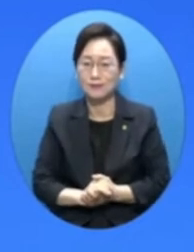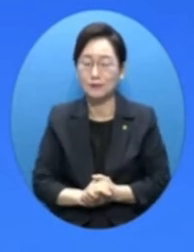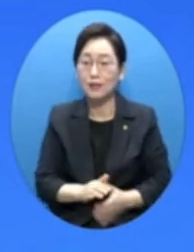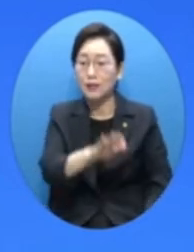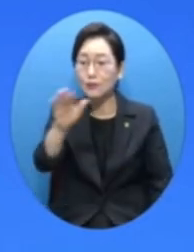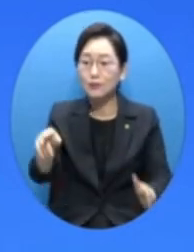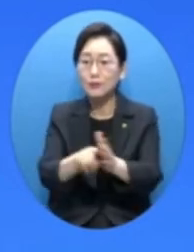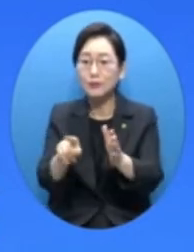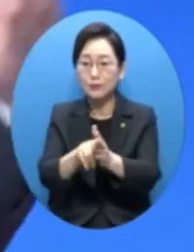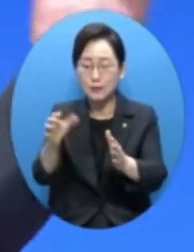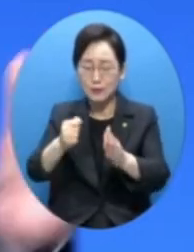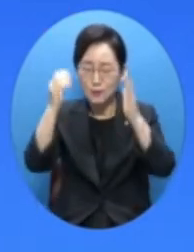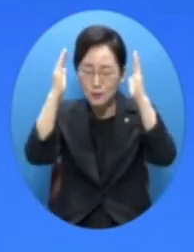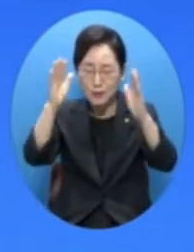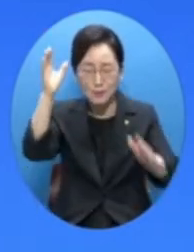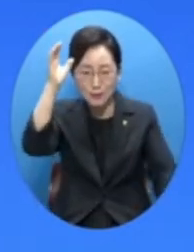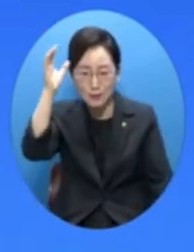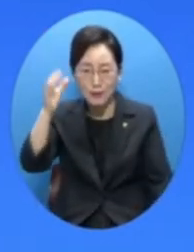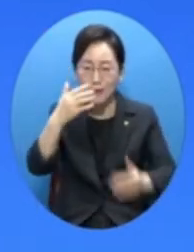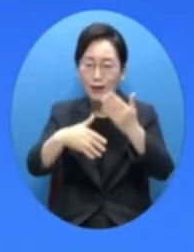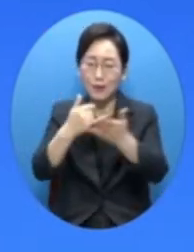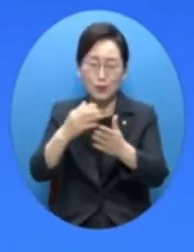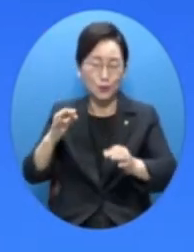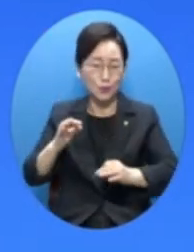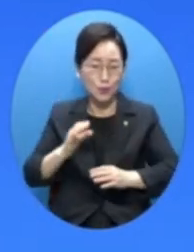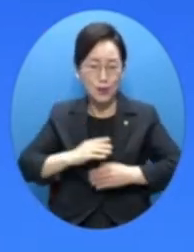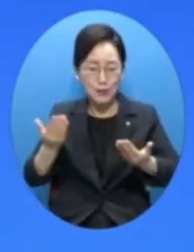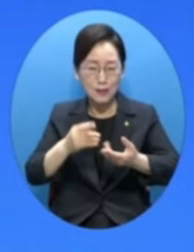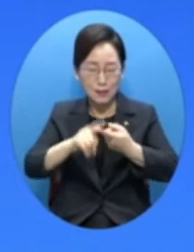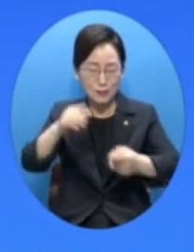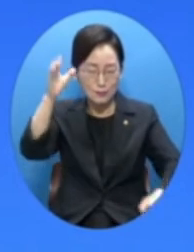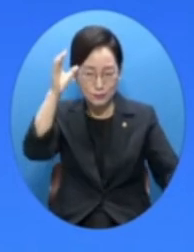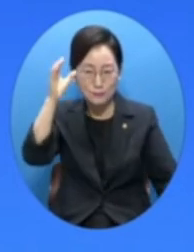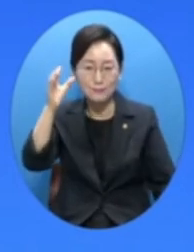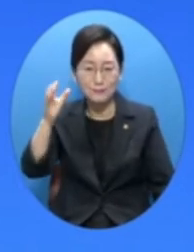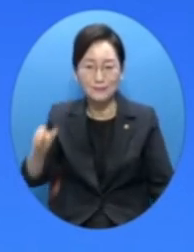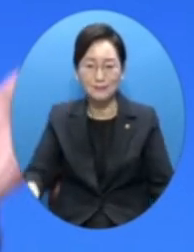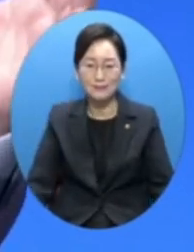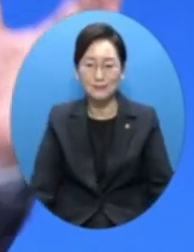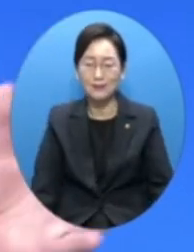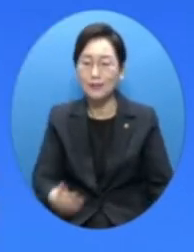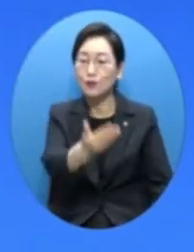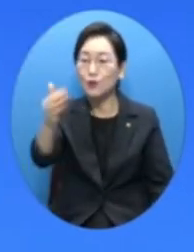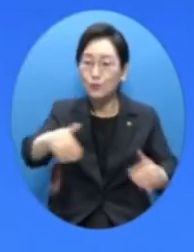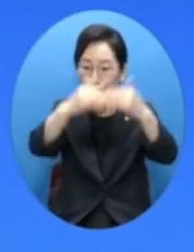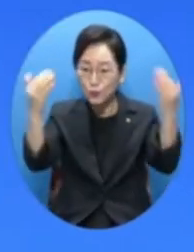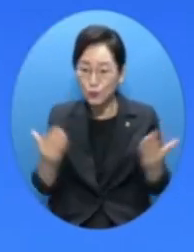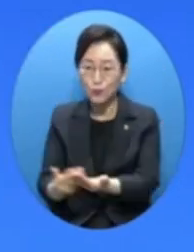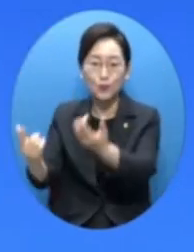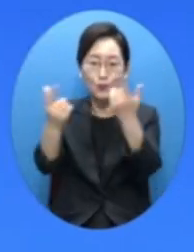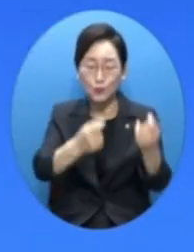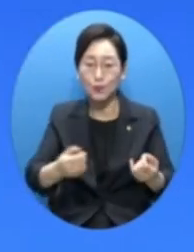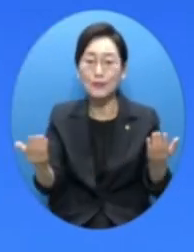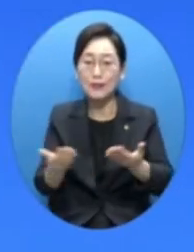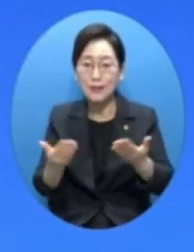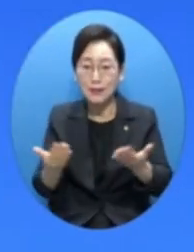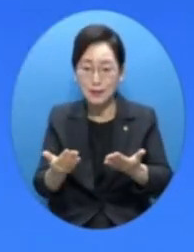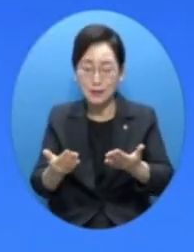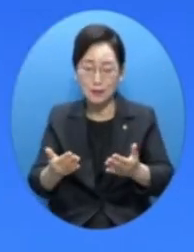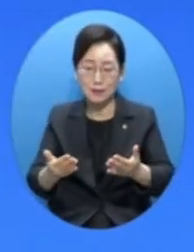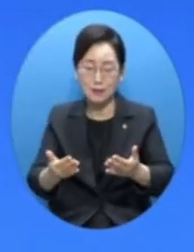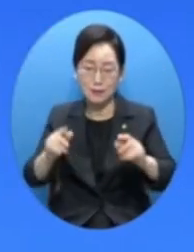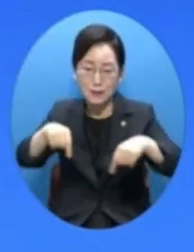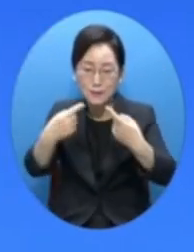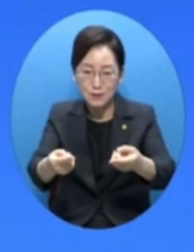우리는 믿음으로 바라봅니다. 하나님께서 이루실 놀라운 일들을 믿음으로 바라봅니다. 여러분 모두가 그 일에